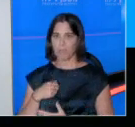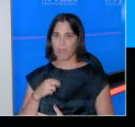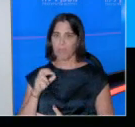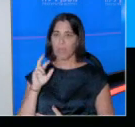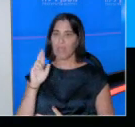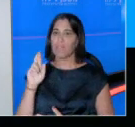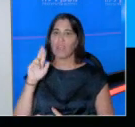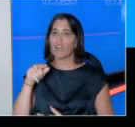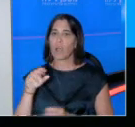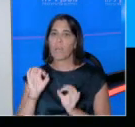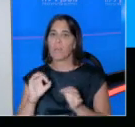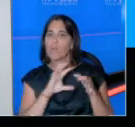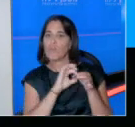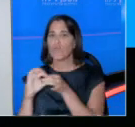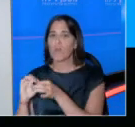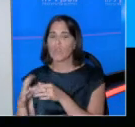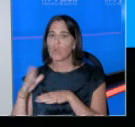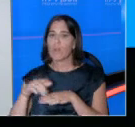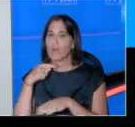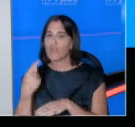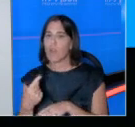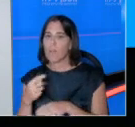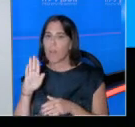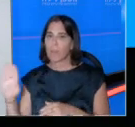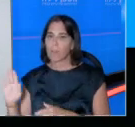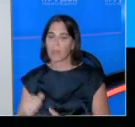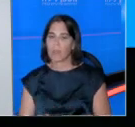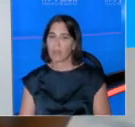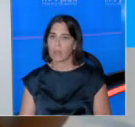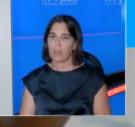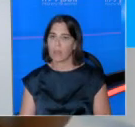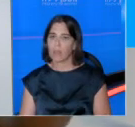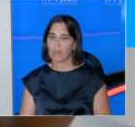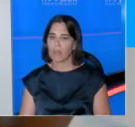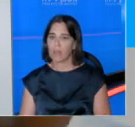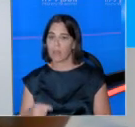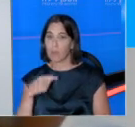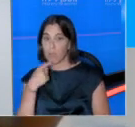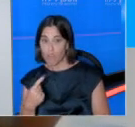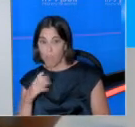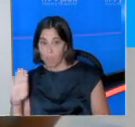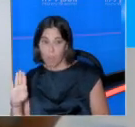ממש משפטון על מה שאמר נתניהו. מה שאמר נתניהו, תשמע,